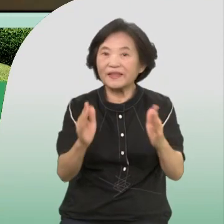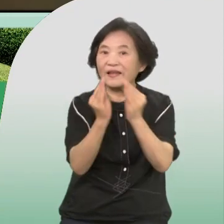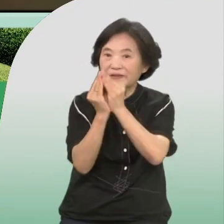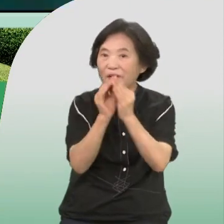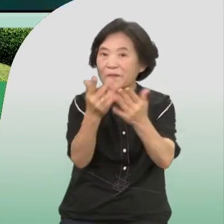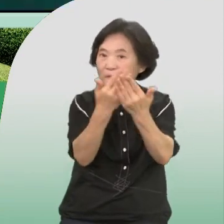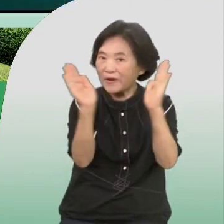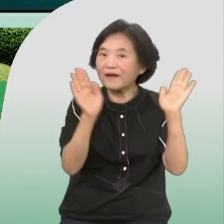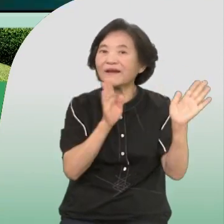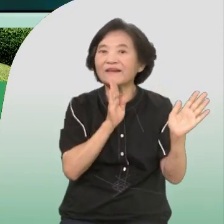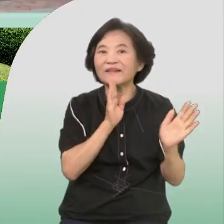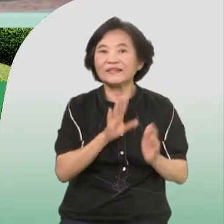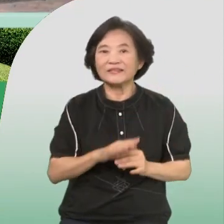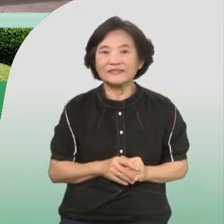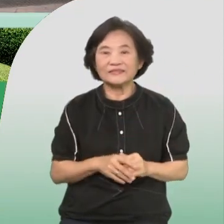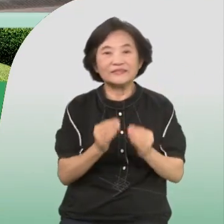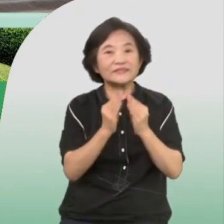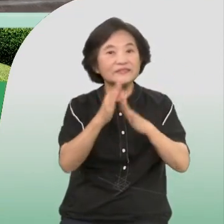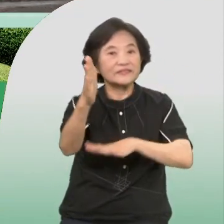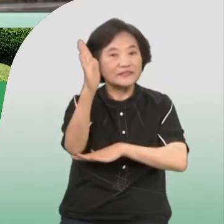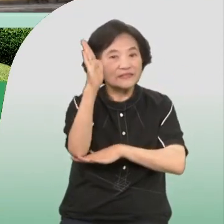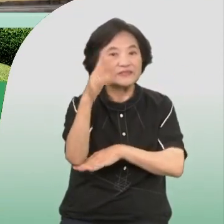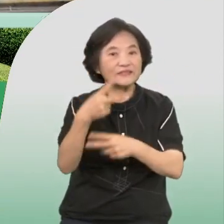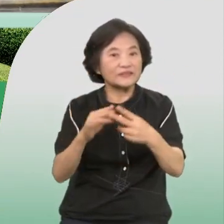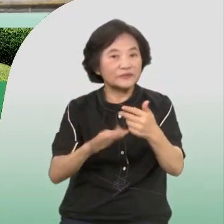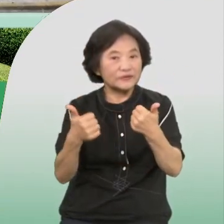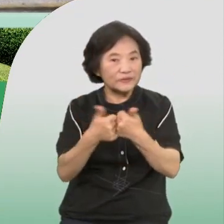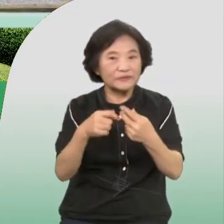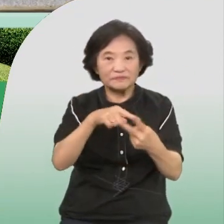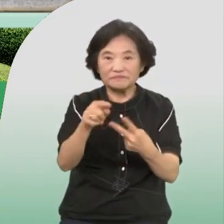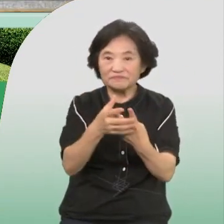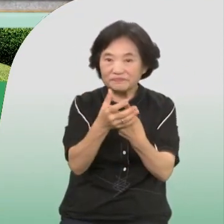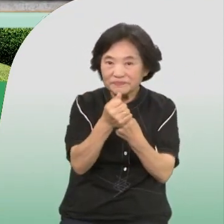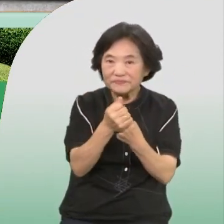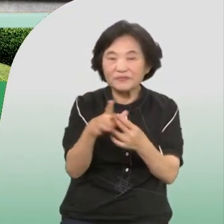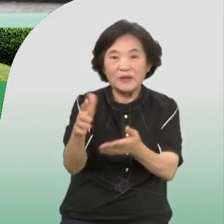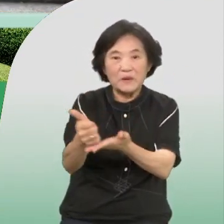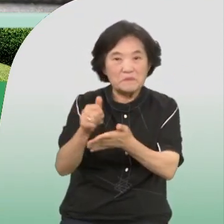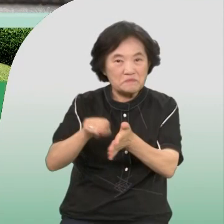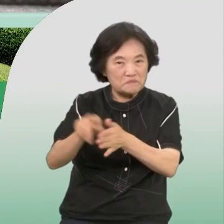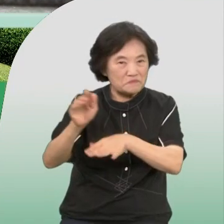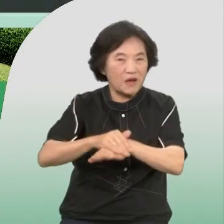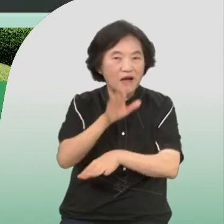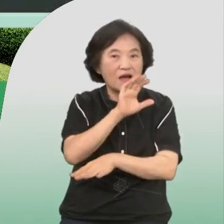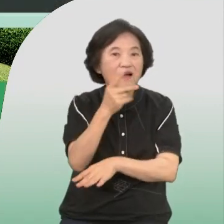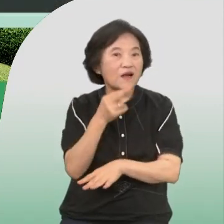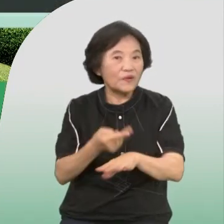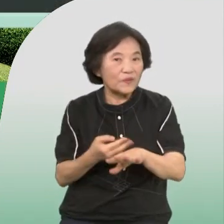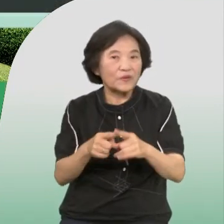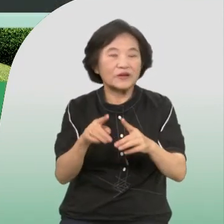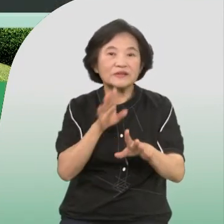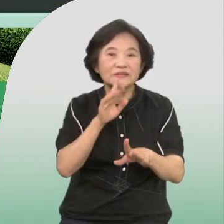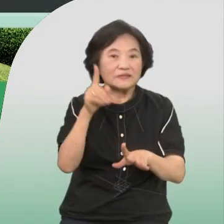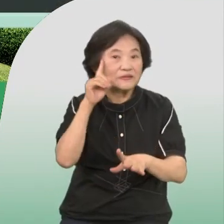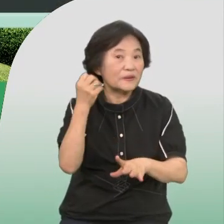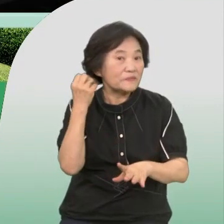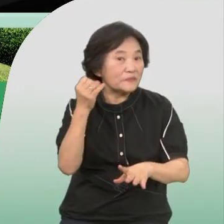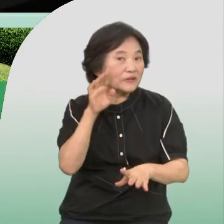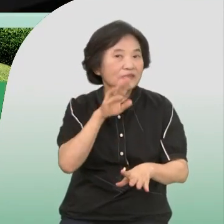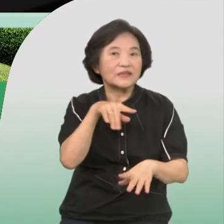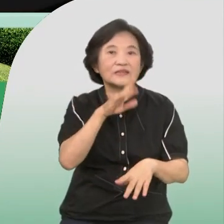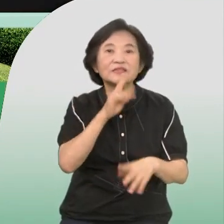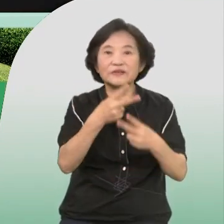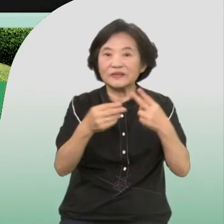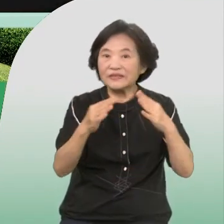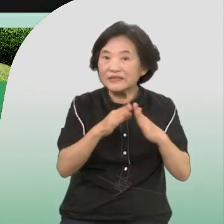2023世界客家博览会8月10日开始，为到10月15日，我哋土生来举行。土生市政府老客委会系招请高手老分子创作嘞客家